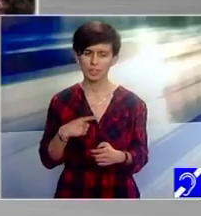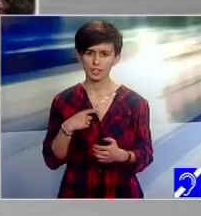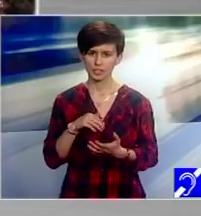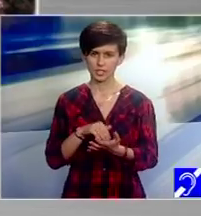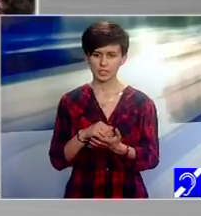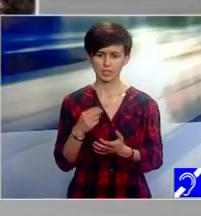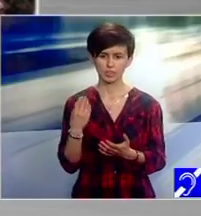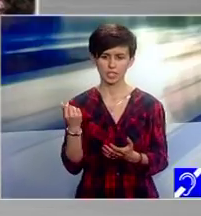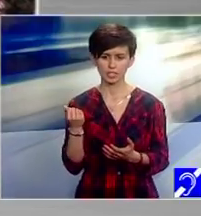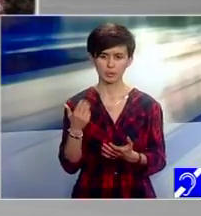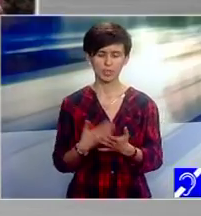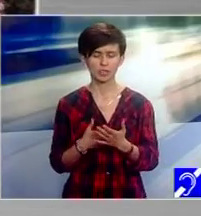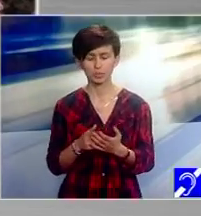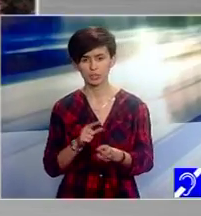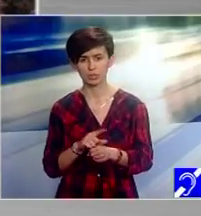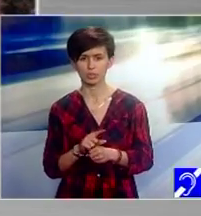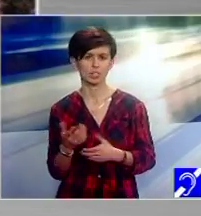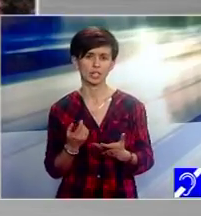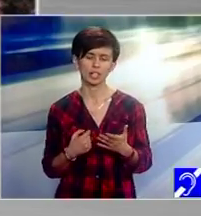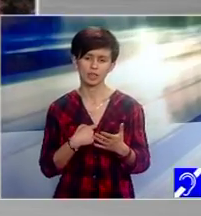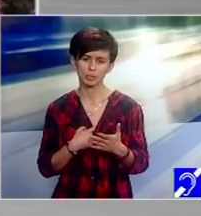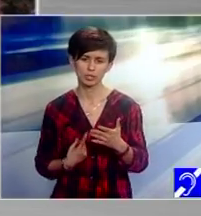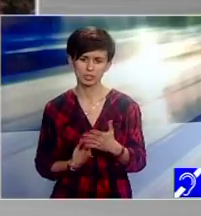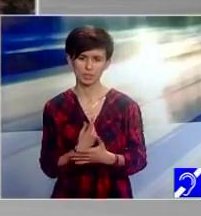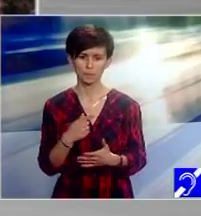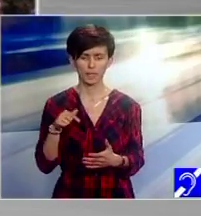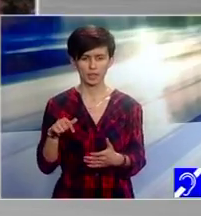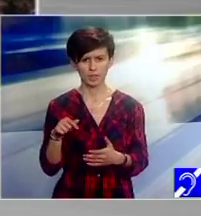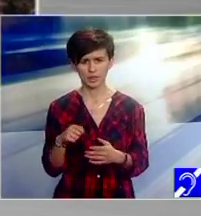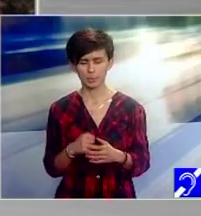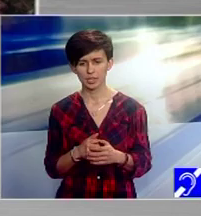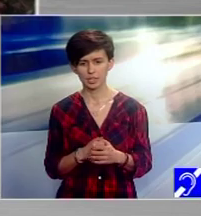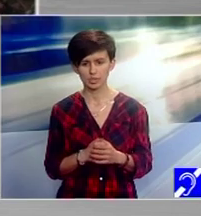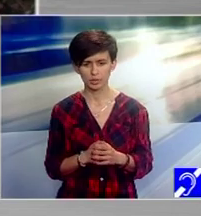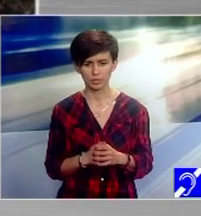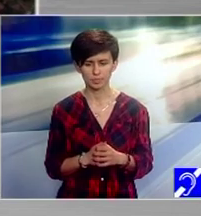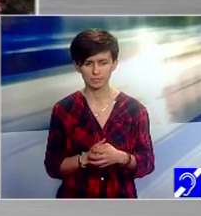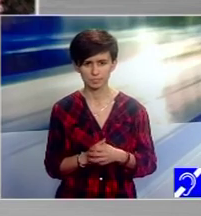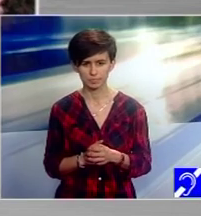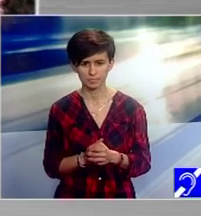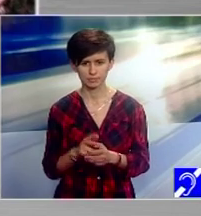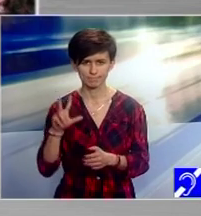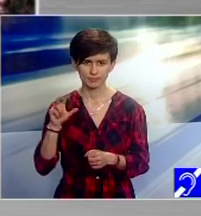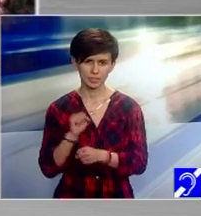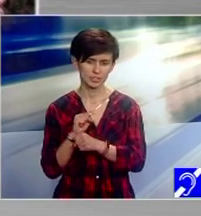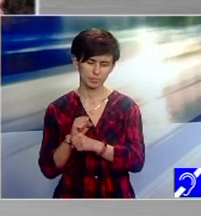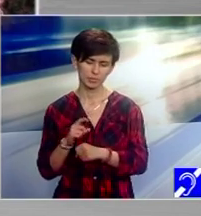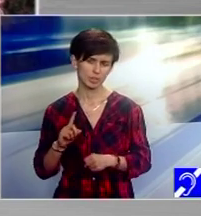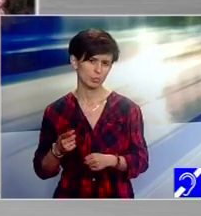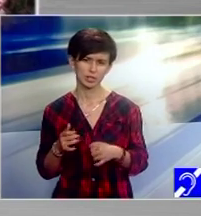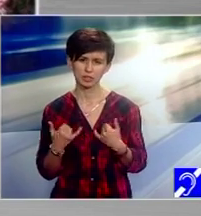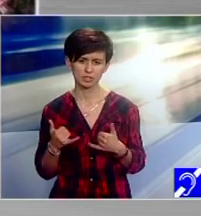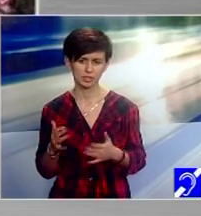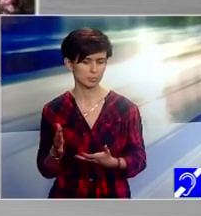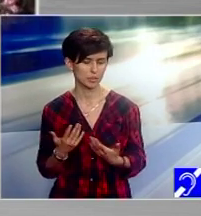de bani pentru lucrurile care ar putea să apară acolo, mă rog, lucruri, știți că tot în apar timp de 3 săptămâni poate să se întâmple